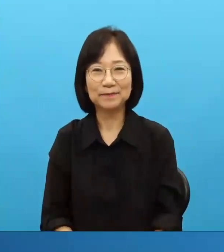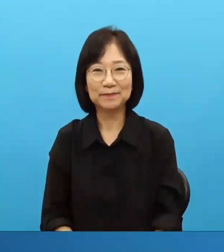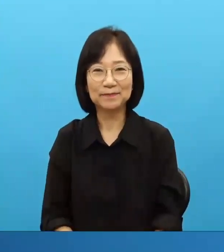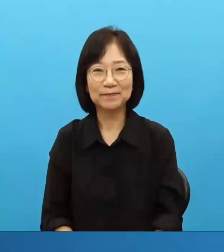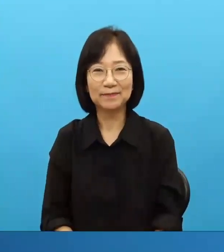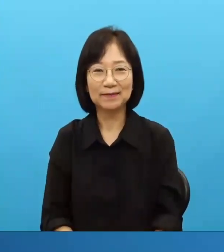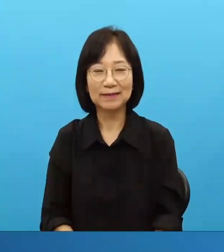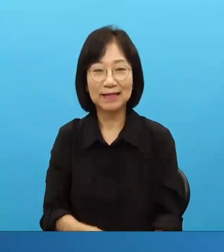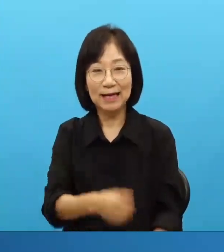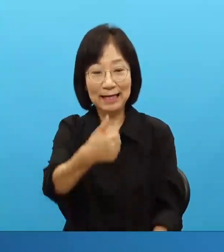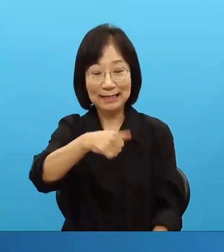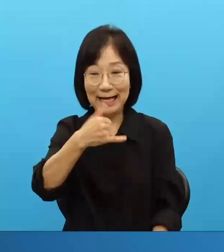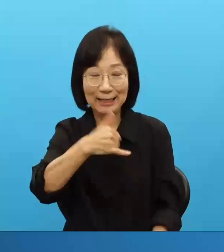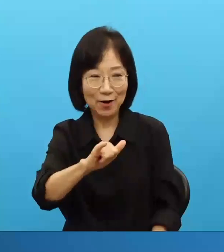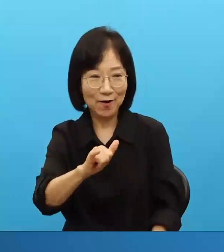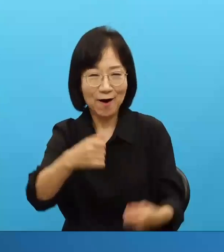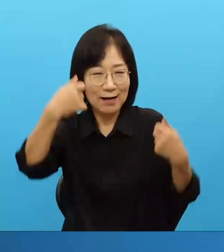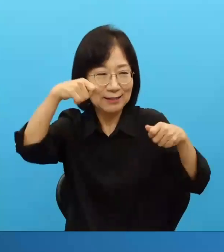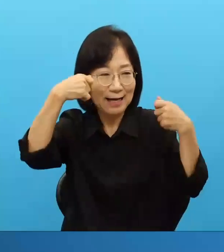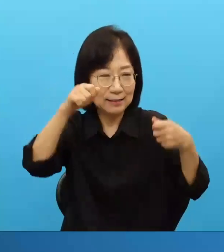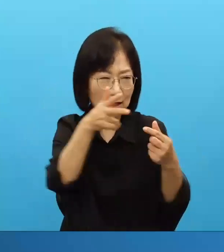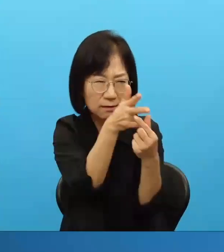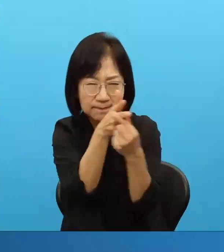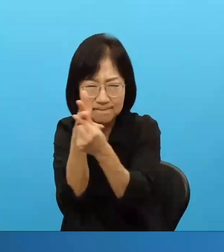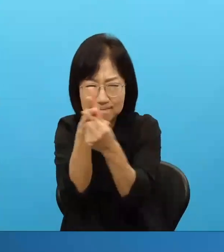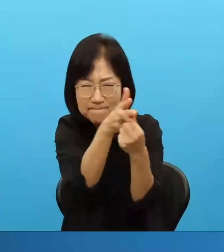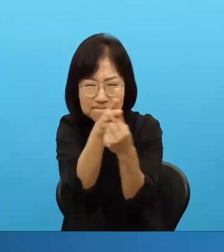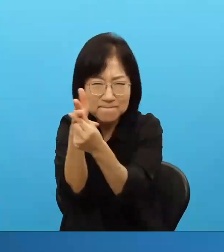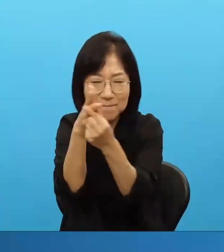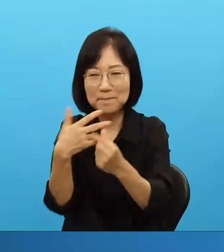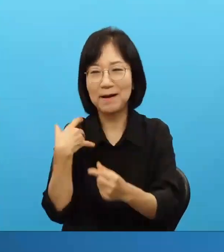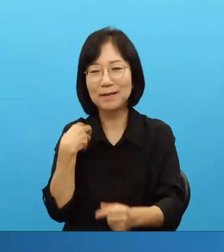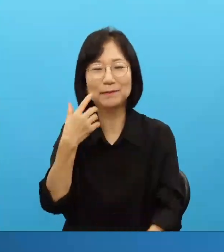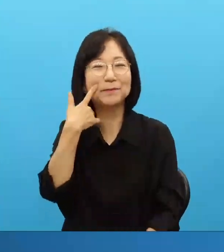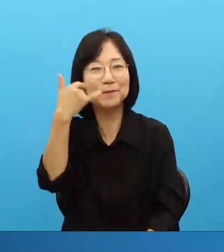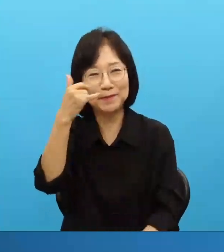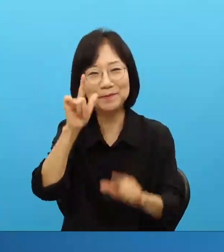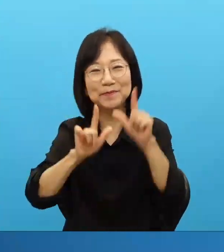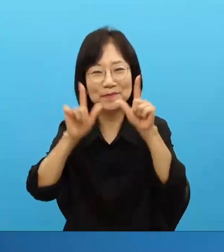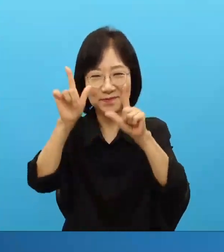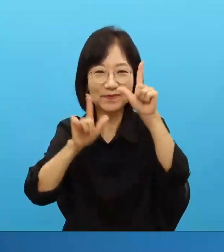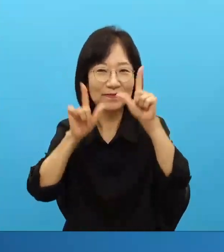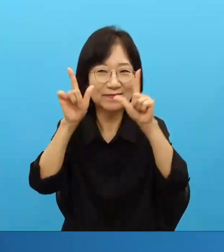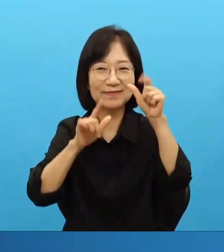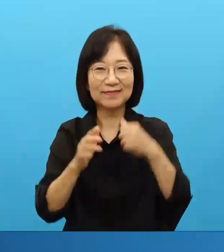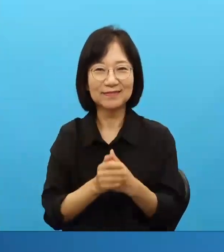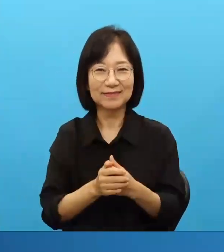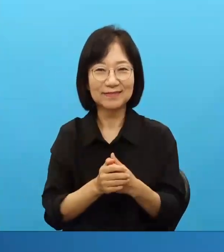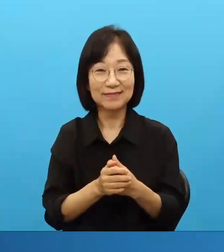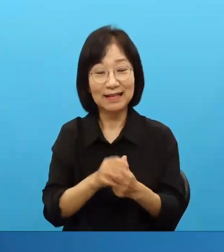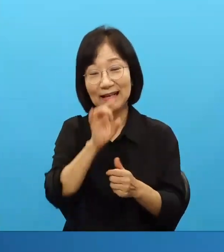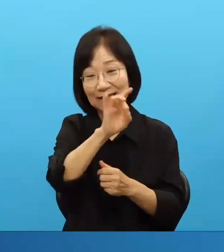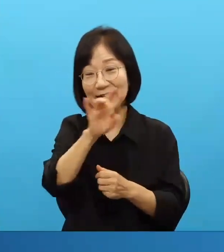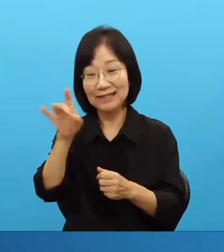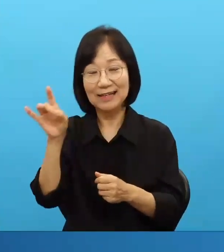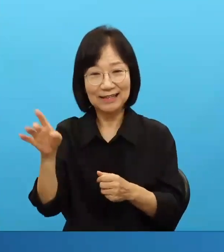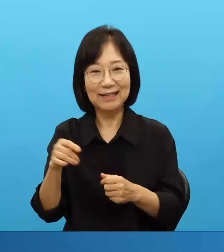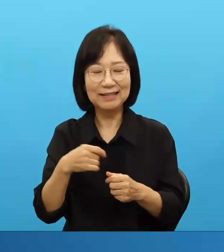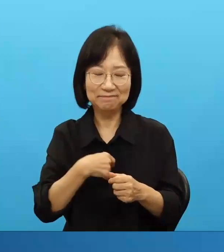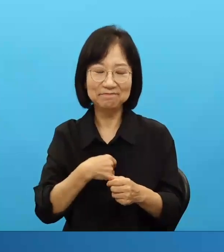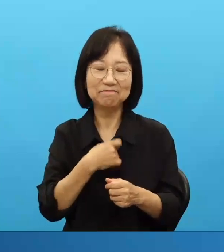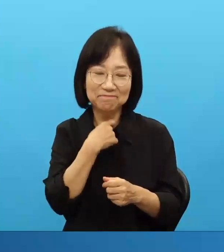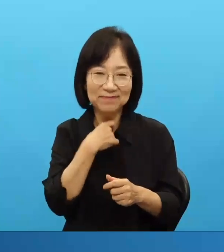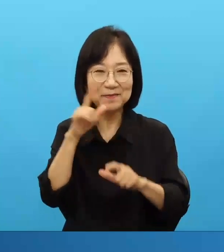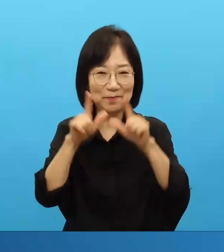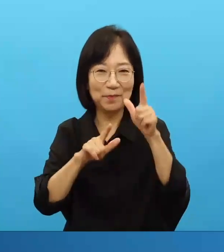자녀 몸찬양 촬영에 집중하는 젊은 부모들까지 각자 자기만의 스타일로 하나님께 영광